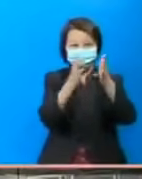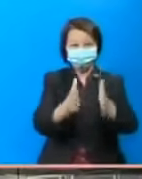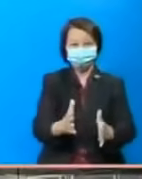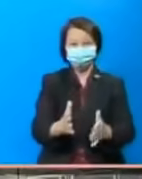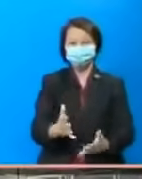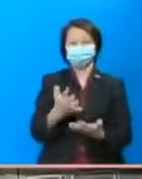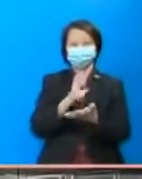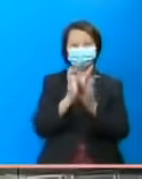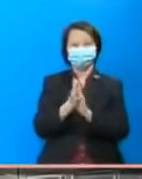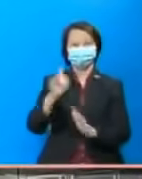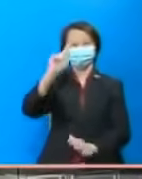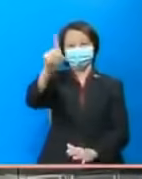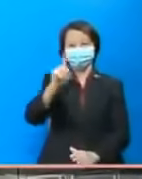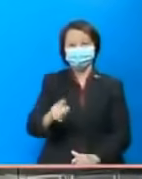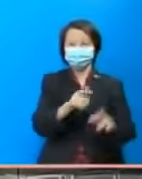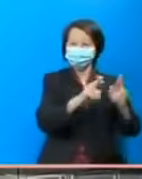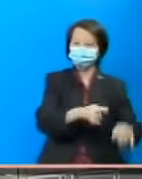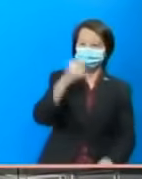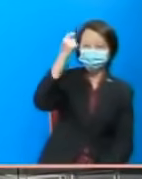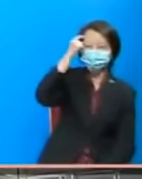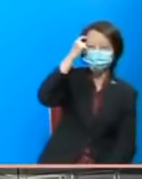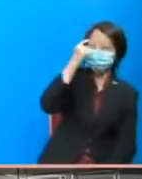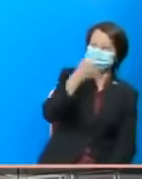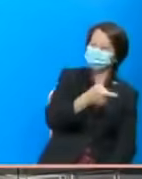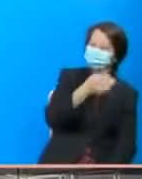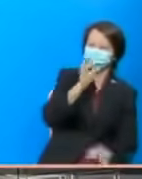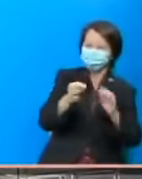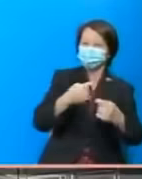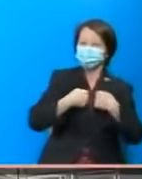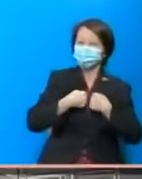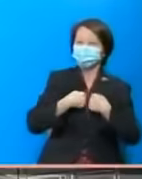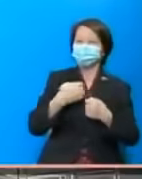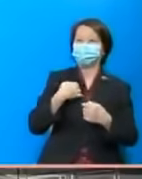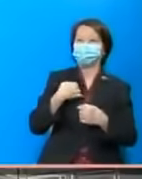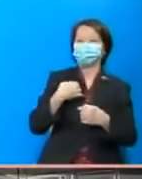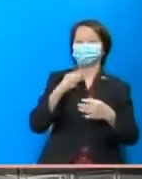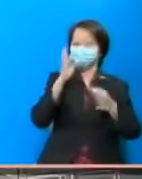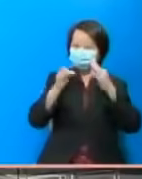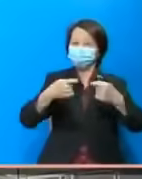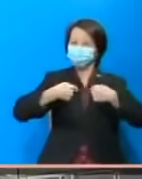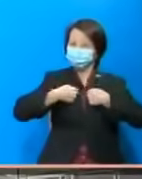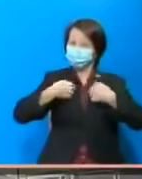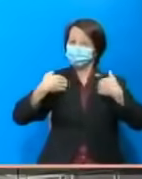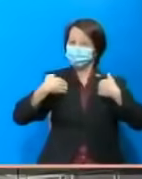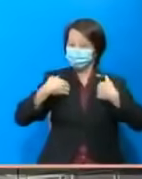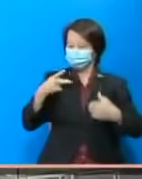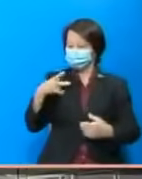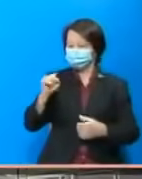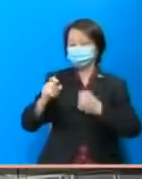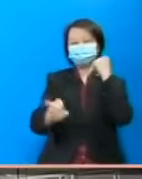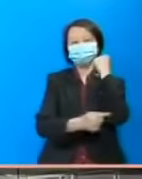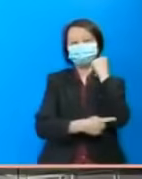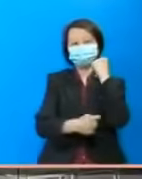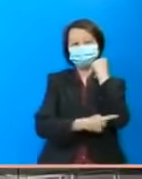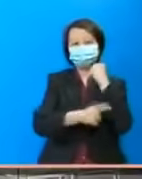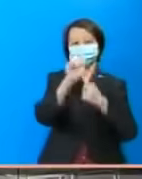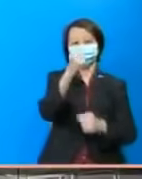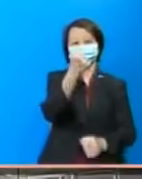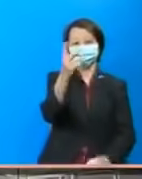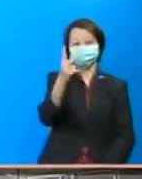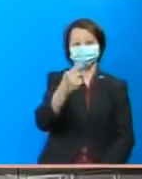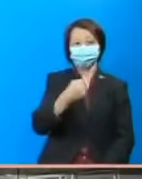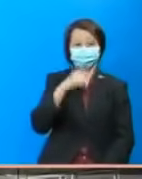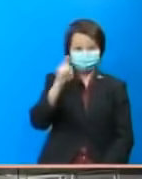persoalan yang bermain di Minda rakyat diluar sana adalah kalau saya menghadapi satu cast 5 ia melibatkan kompal 10.000 Ringgit